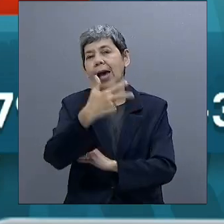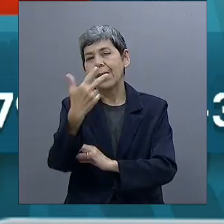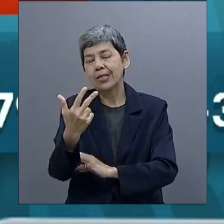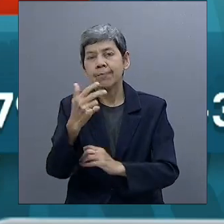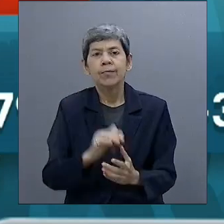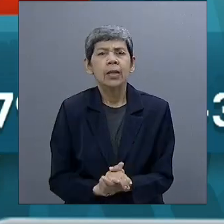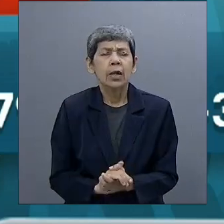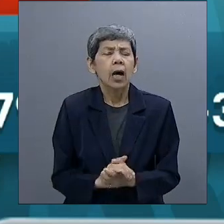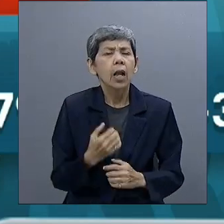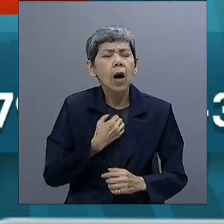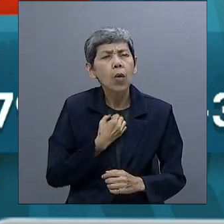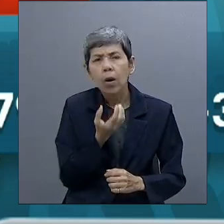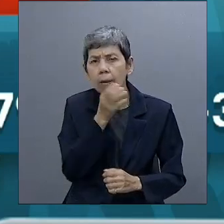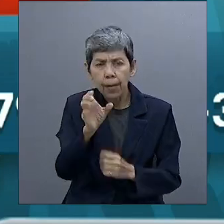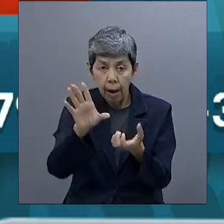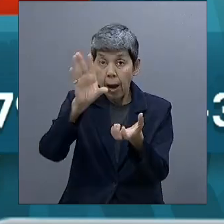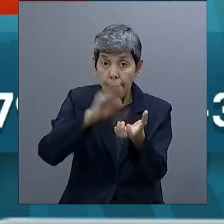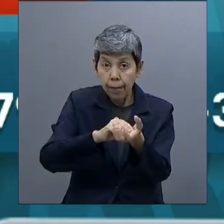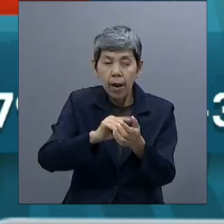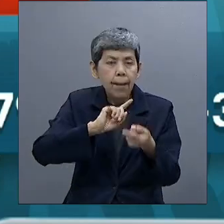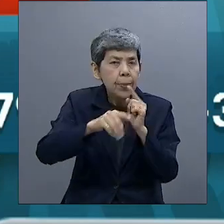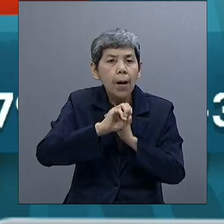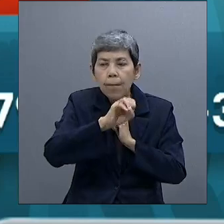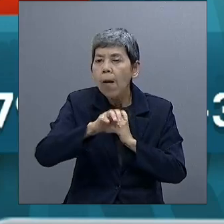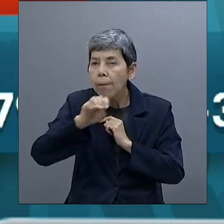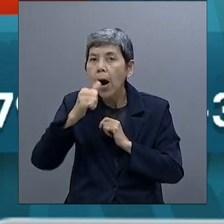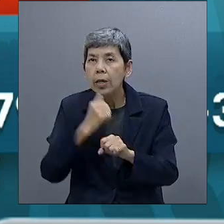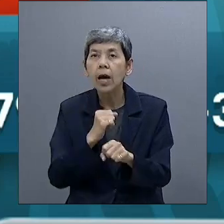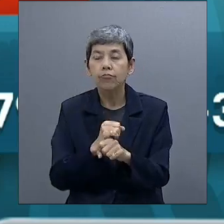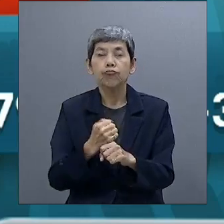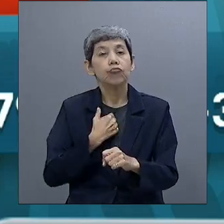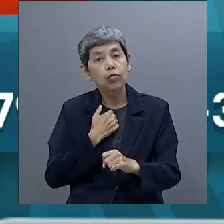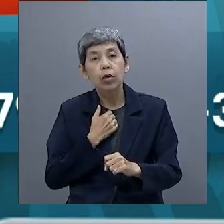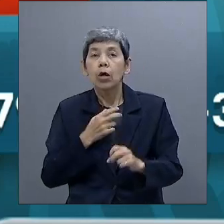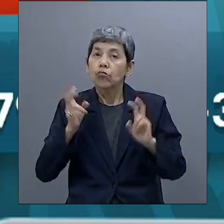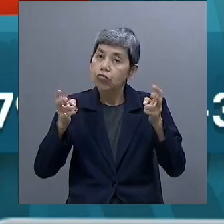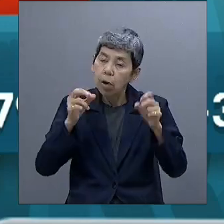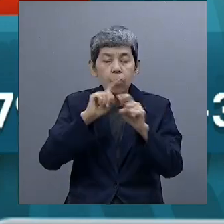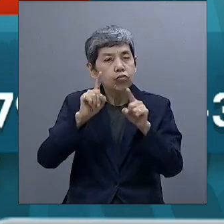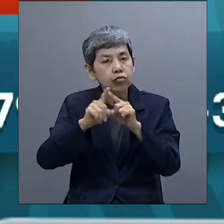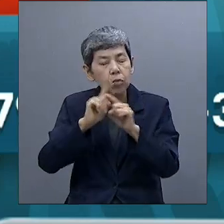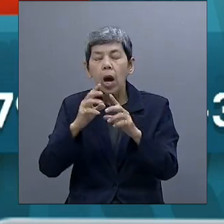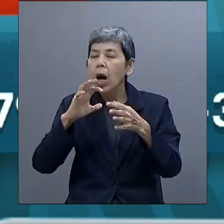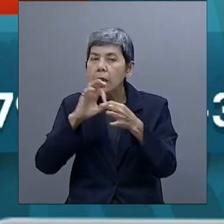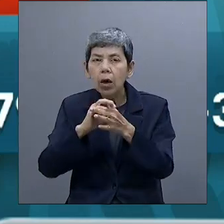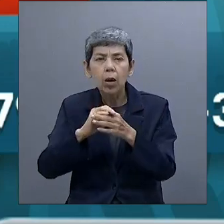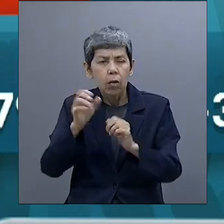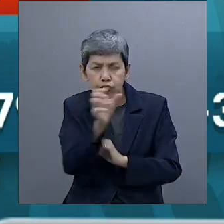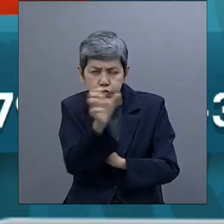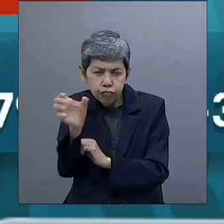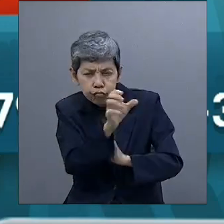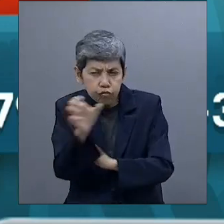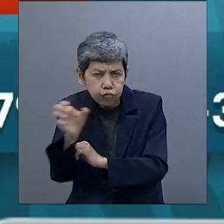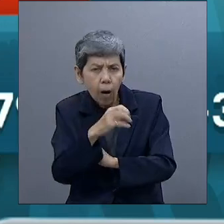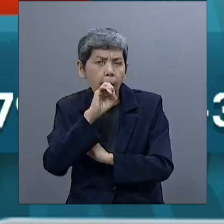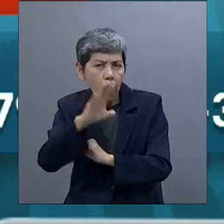@ร้องทุกไทย PBS สามารถที่จะแคปหน้าจอนี้นะคะส่งให้เพื่อนได้ส่งทั้งภาพนิ่งคลิปวิดีโอรายละเอียดที่ต้องการร้องเรียนและอย่าลืมใส่เบอร์โท